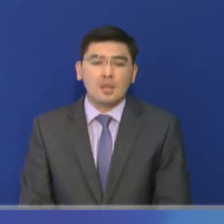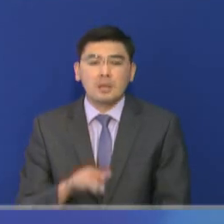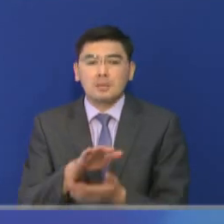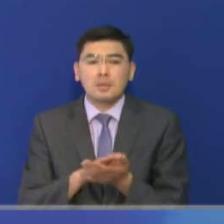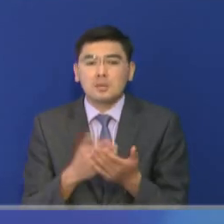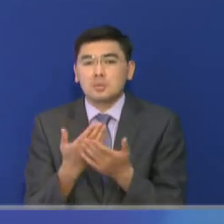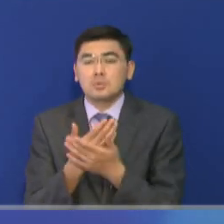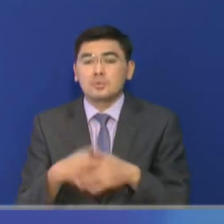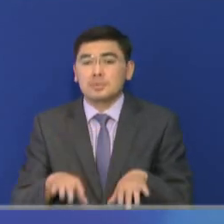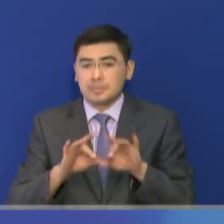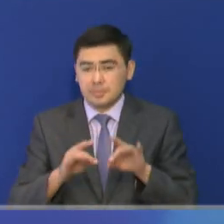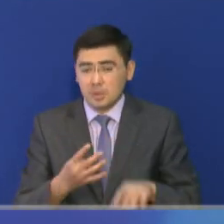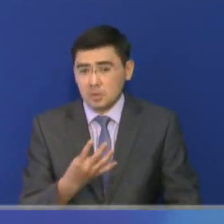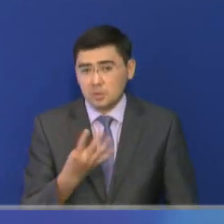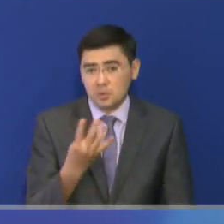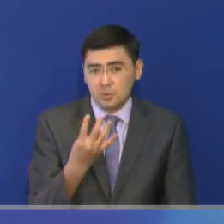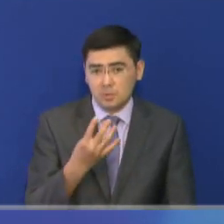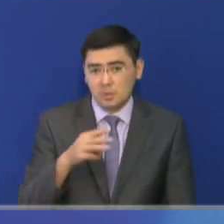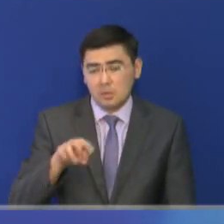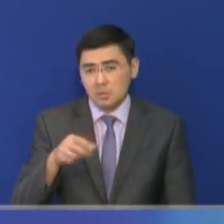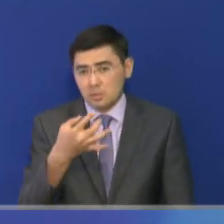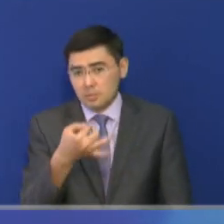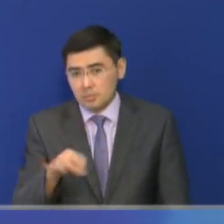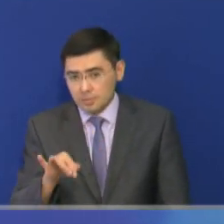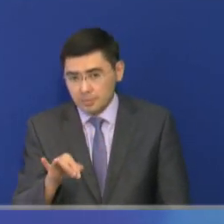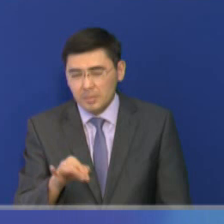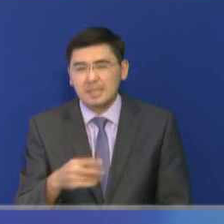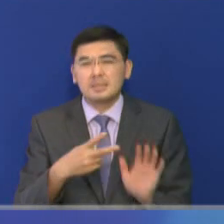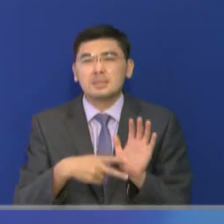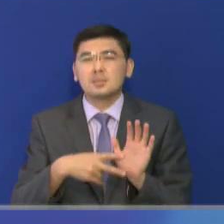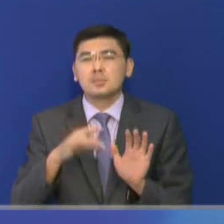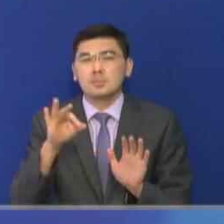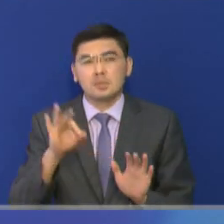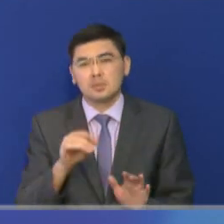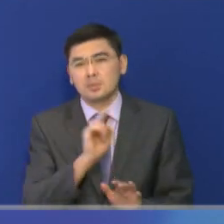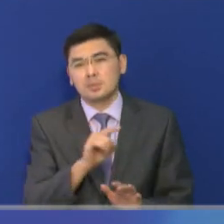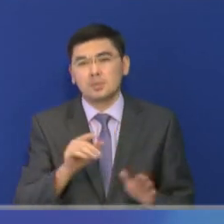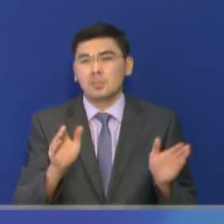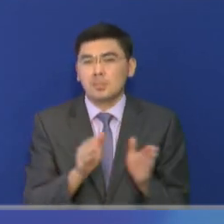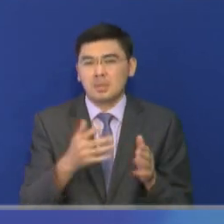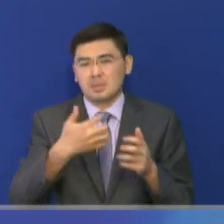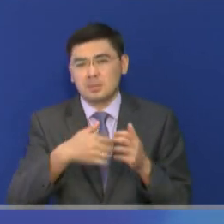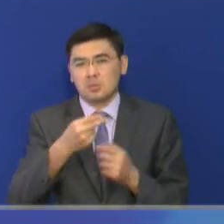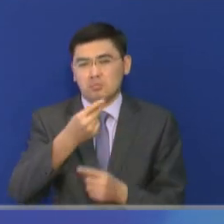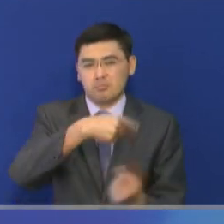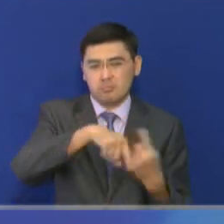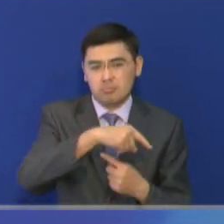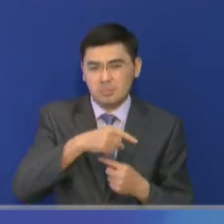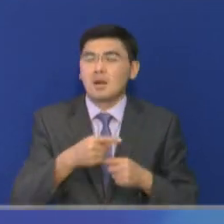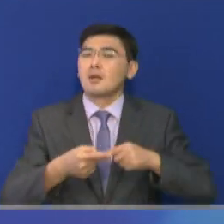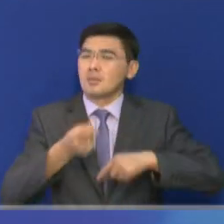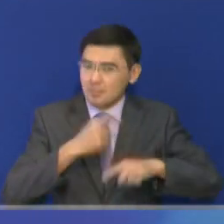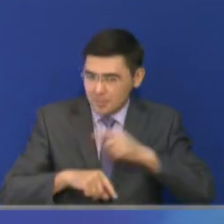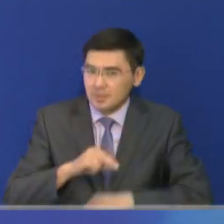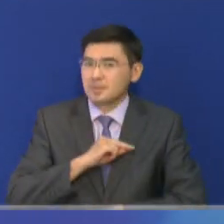Продолжаем выпуск. С 4 мая в городе возобновили работу около 70% объектов малого и среднего бизнеса. Однако соблюдение